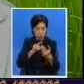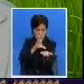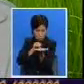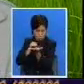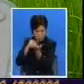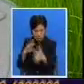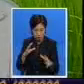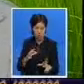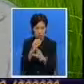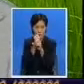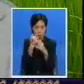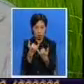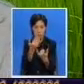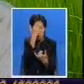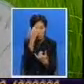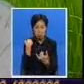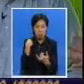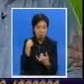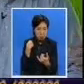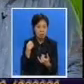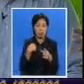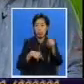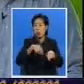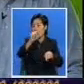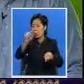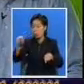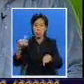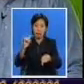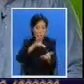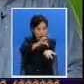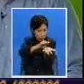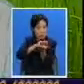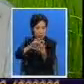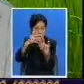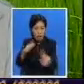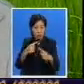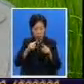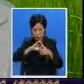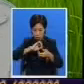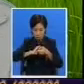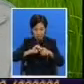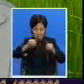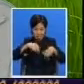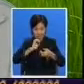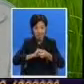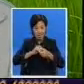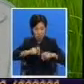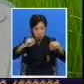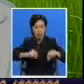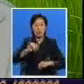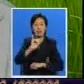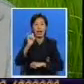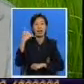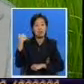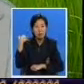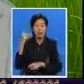ที่เนี่ยข้อมูลเสร็จแล้วก็ยังไม่ได้ทำสัญญานะครับก็จะมีการไปตรวจสอ บ ผมคิดว่าเราก็คงจะต้องส